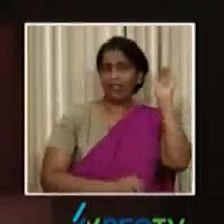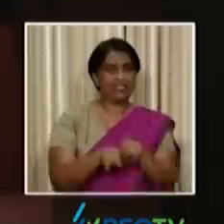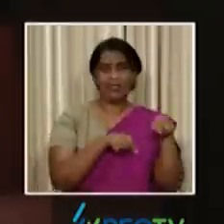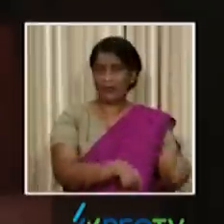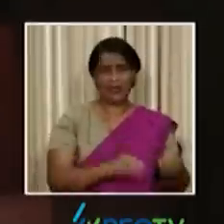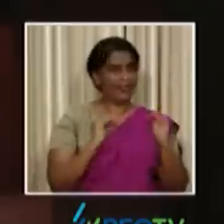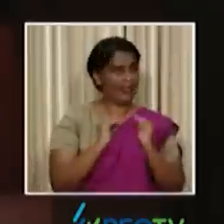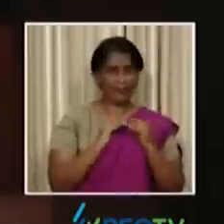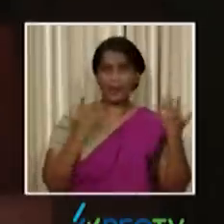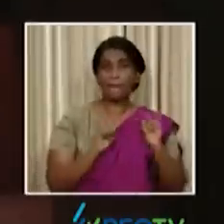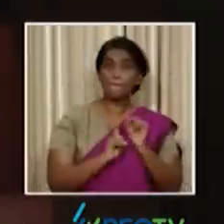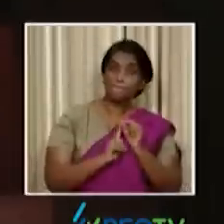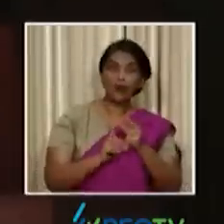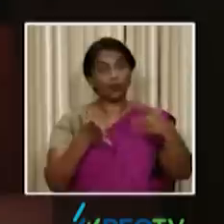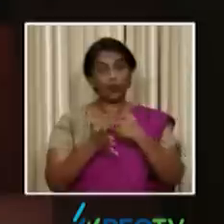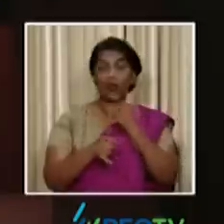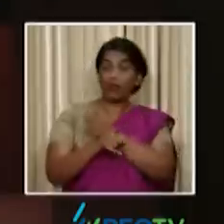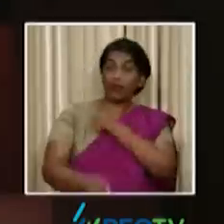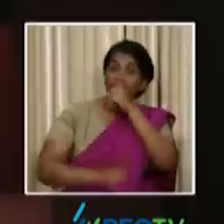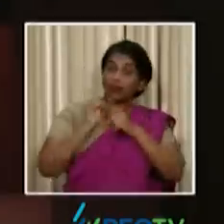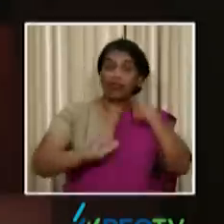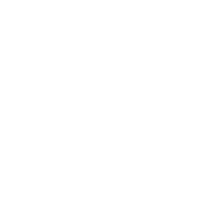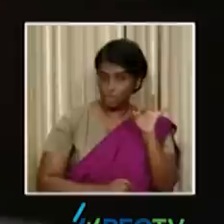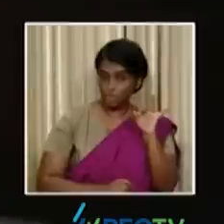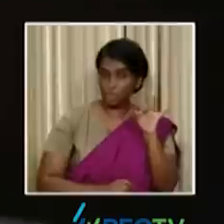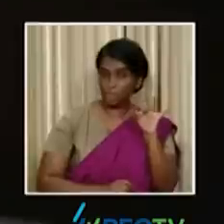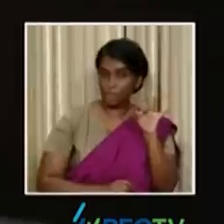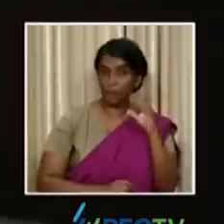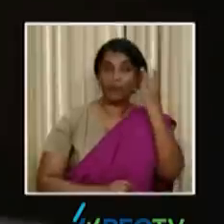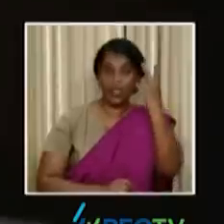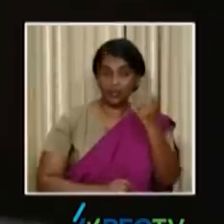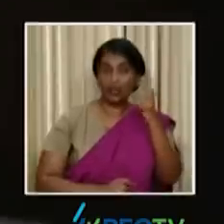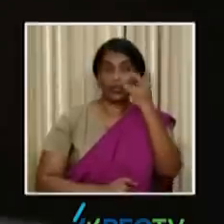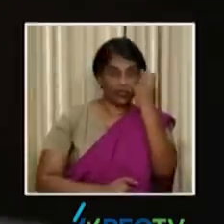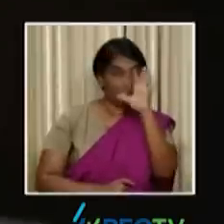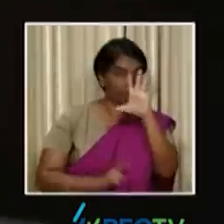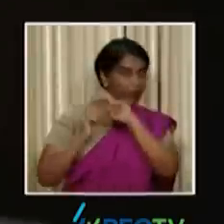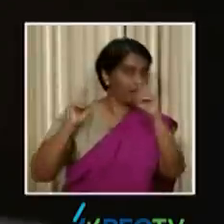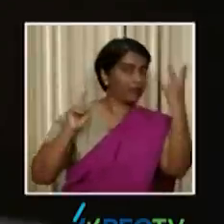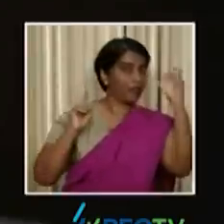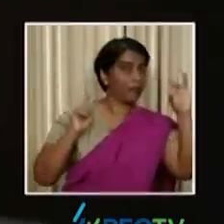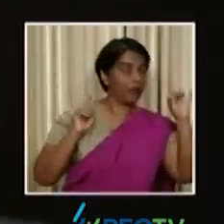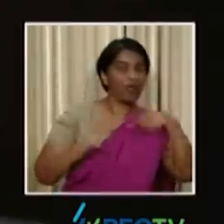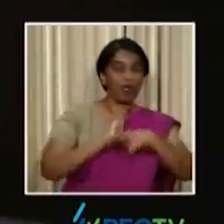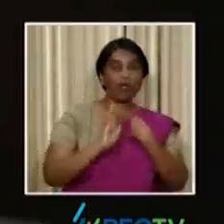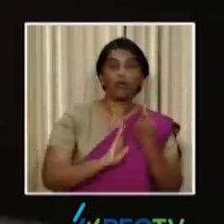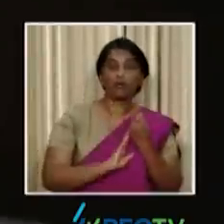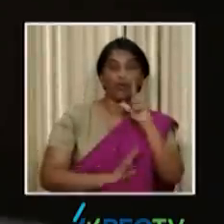බංකොලොත් උනේ. ඔය ටියුෂන් පන්ති කතාව කියලා තමයි මුළු රටම බංකොලොත් උනේ. 2005 ඉඳලා 2015 වෙනකොට ලංකාවේ